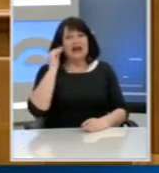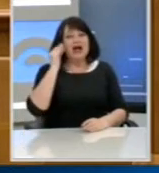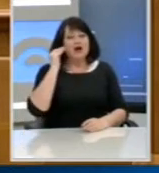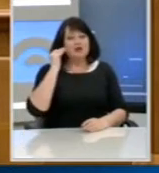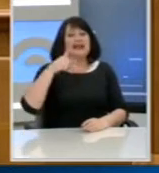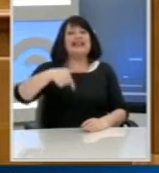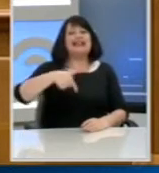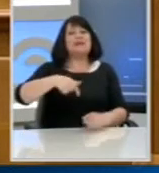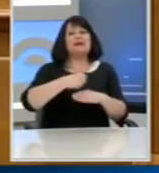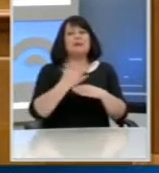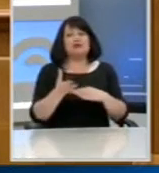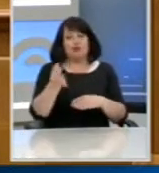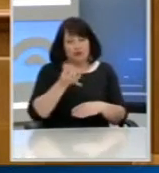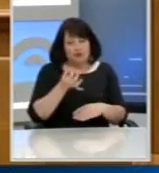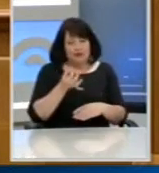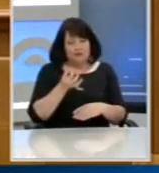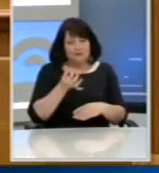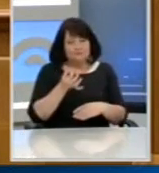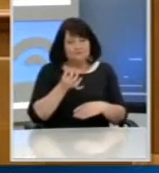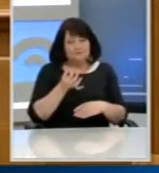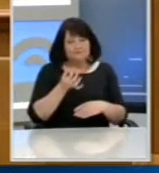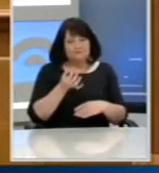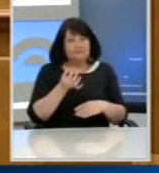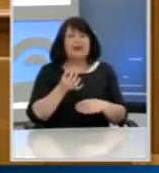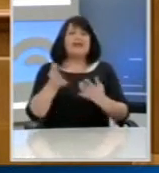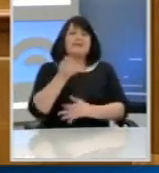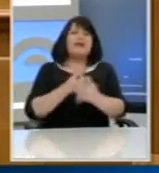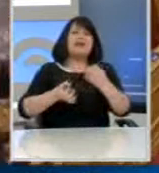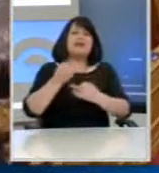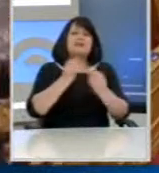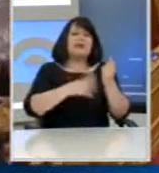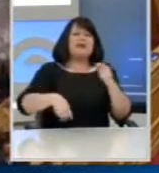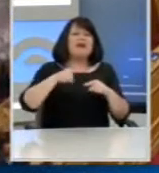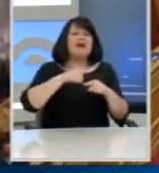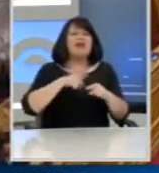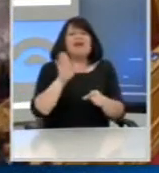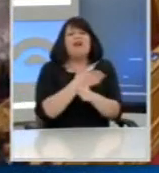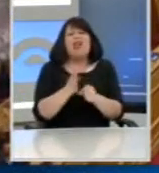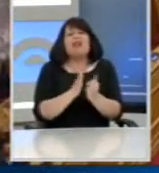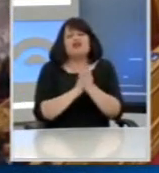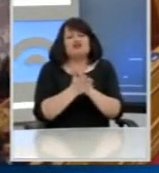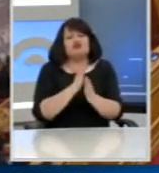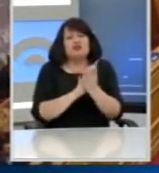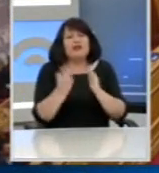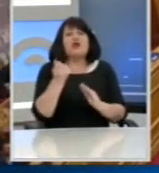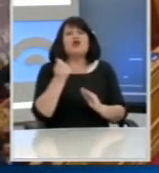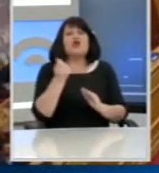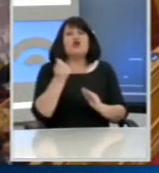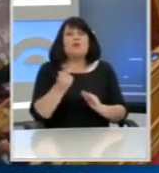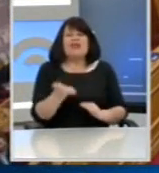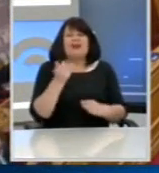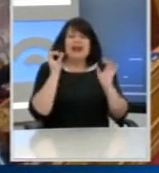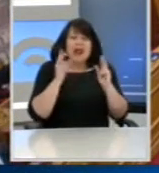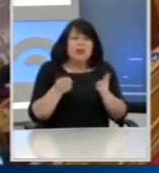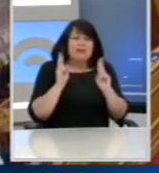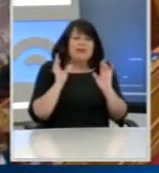κυρία Γεννηματά, η οποία περιέγραψε περίπου μια Ελλάδα καταστρεμένη και μια οικονομία που δεν έχει καμία